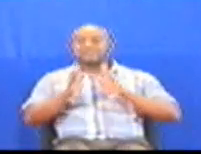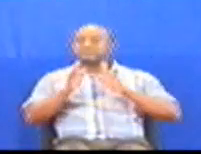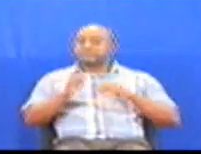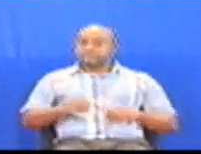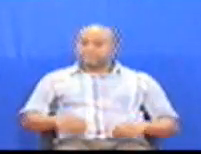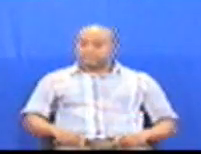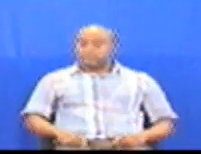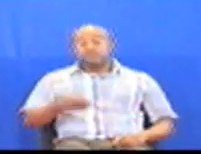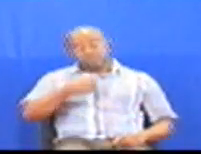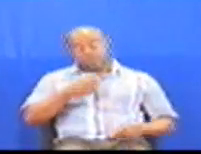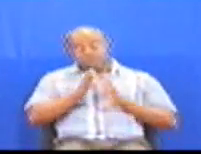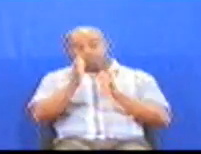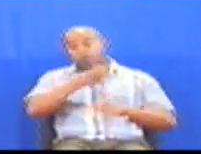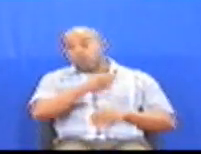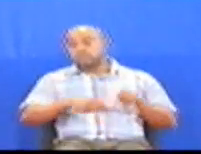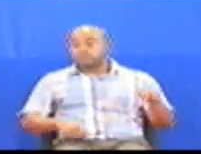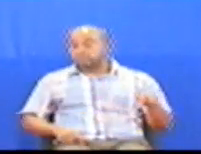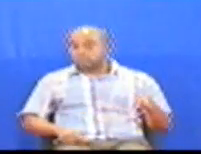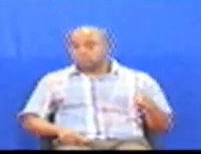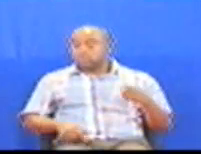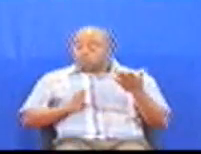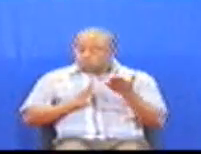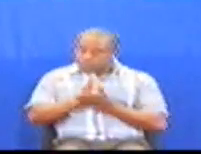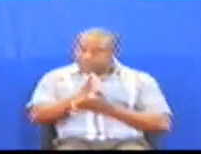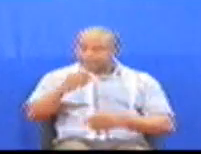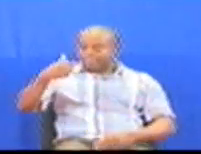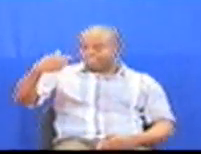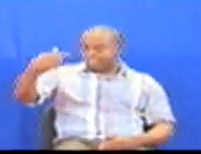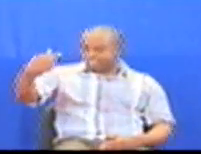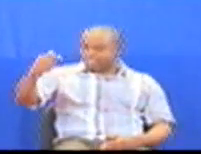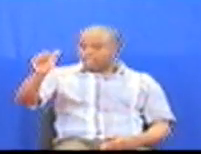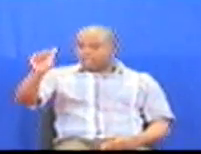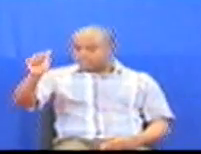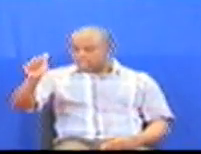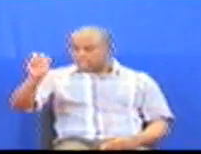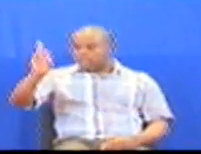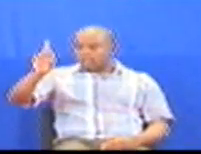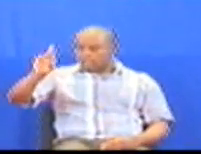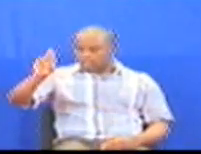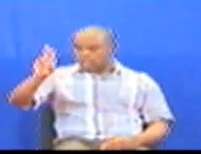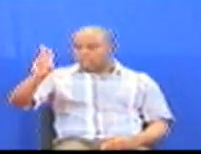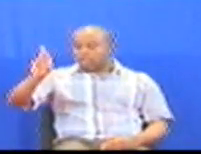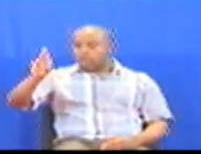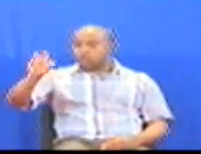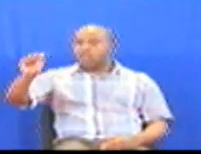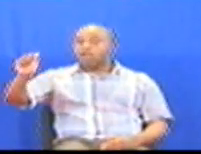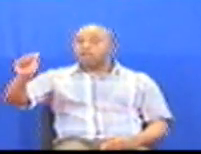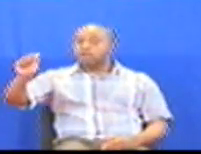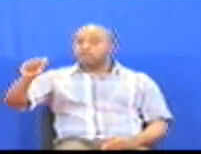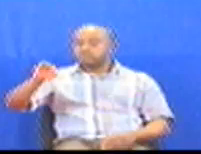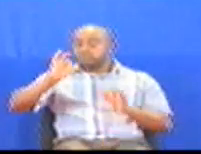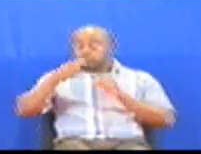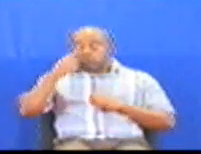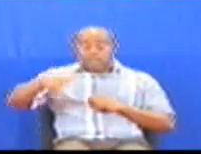ni muombe waziri mwenye dhamana kupitia TARURA, hebu angalieni maeneo ambayo mvua zimekuwa ni